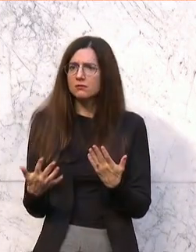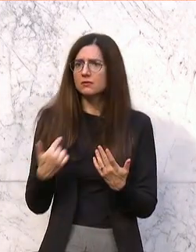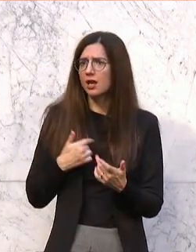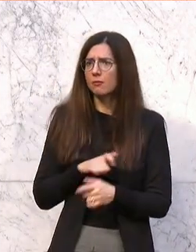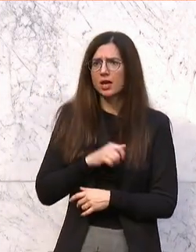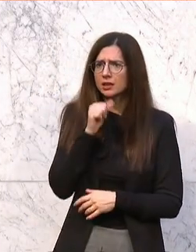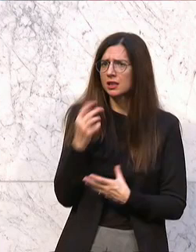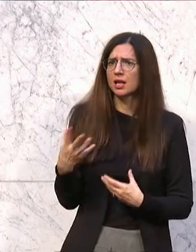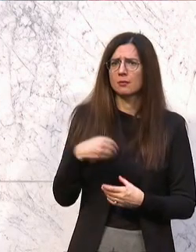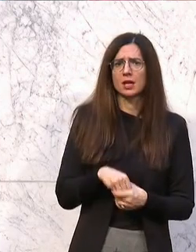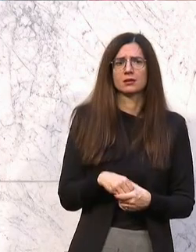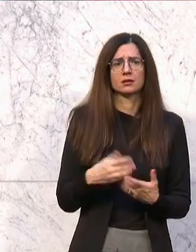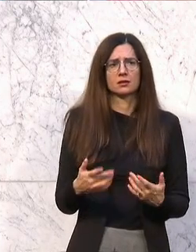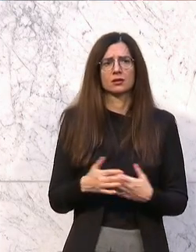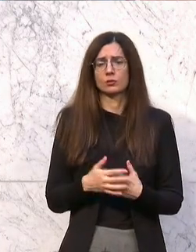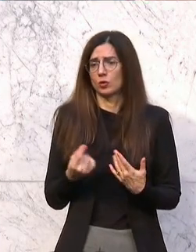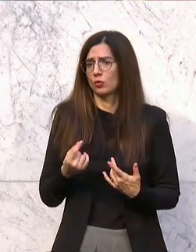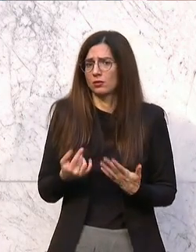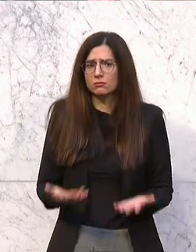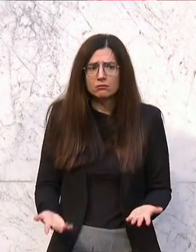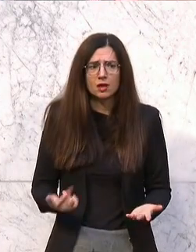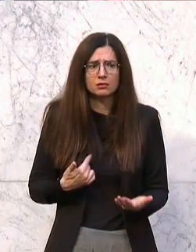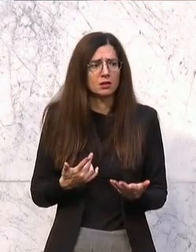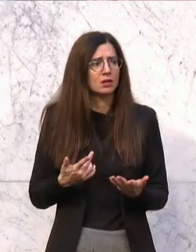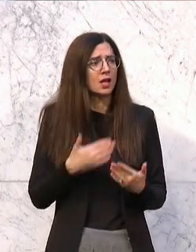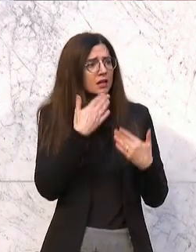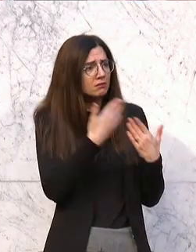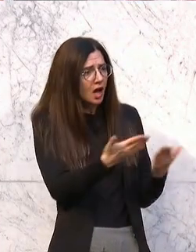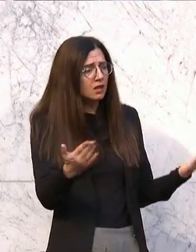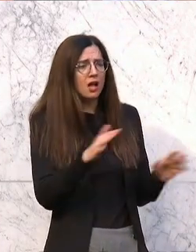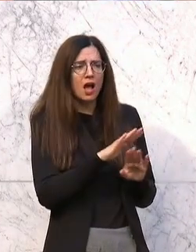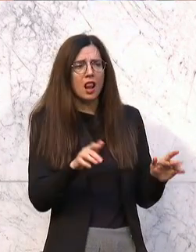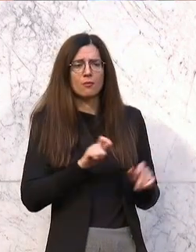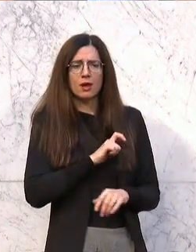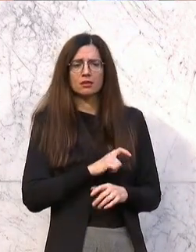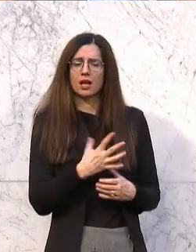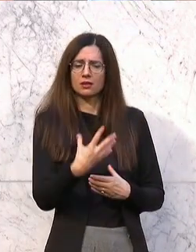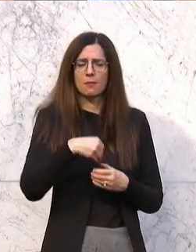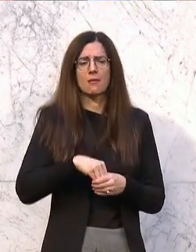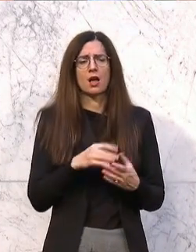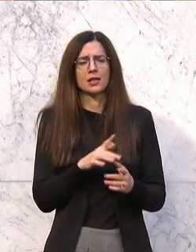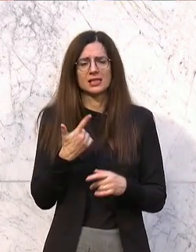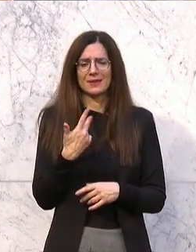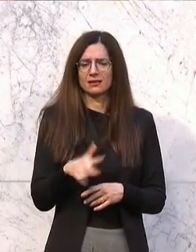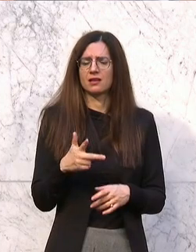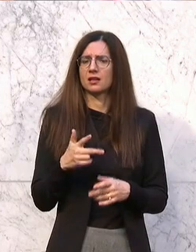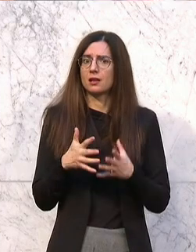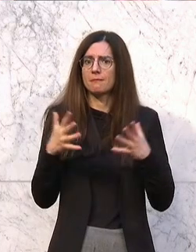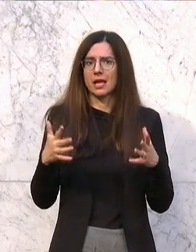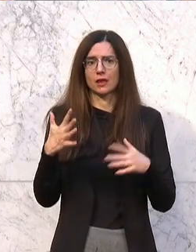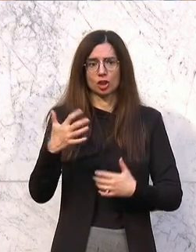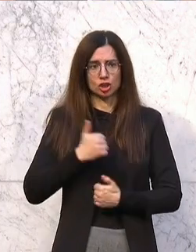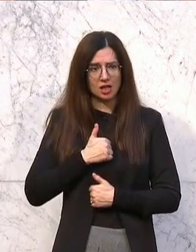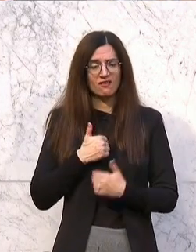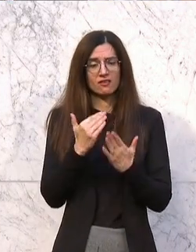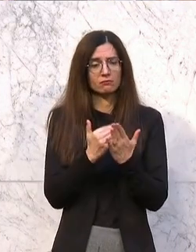nicht mitgeht. Ihr hättet euch nichts vertan. Danke allen anderen Fraktionen, dass wir dabei sind, dass wir die Zweidrittelmehrheit haben, dass wir